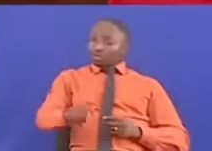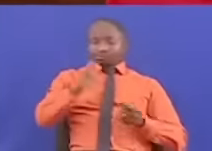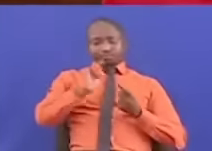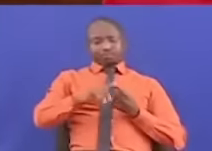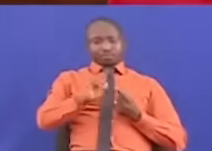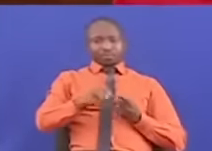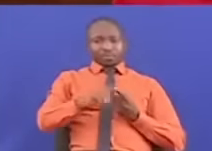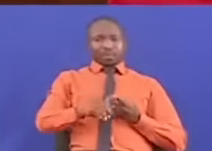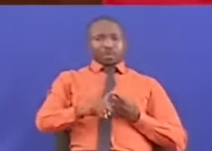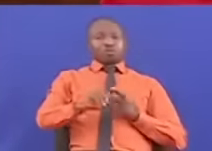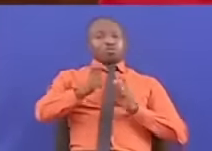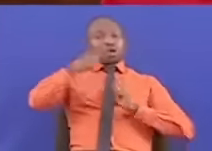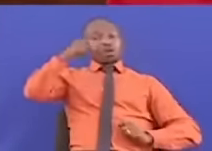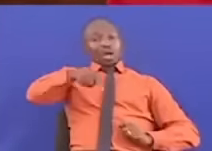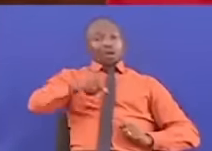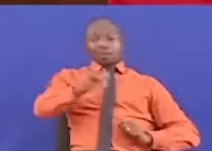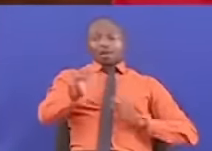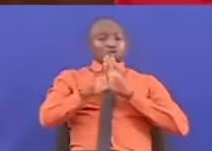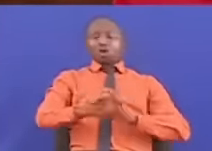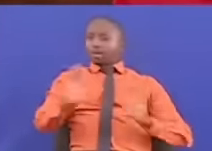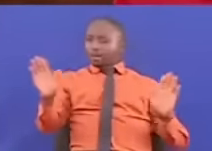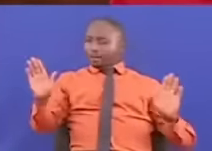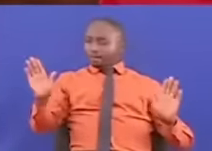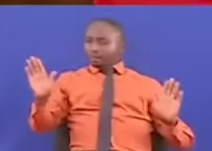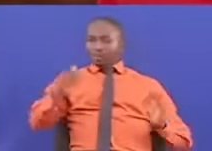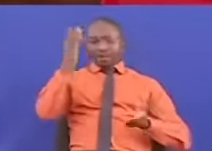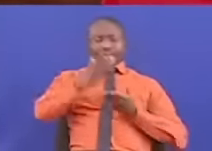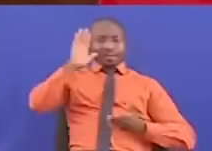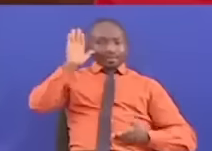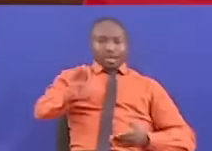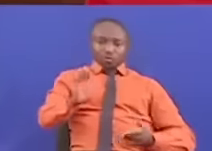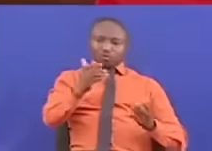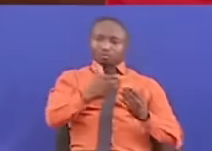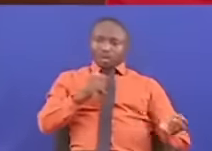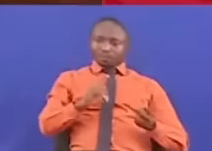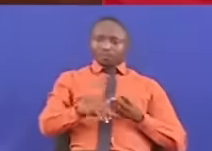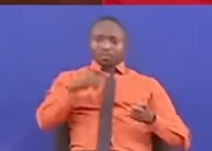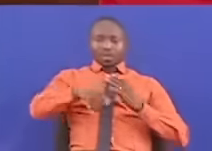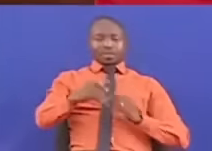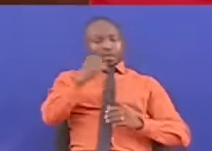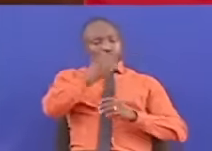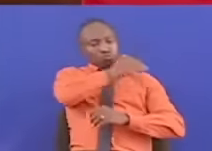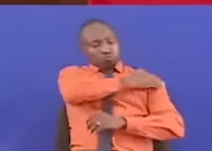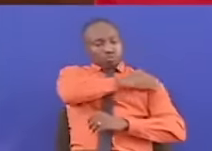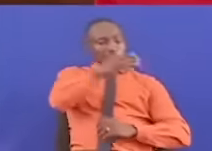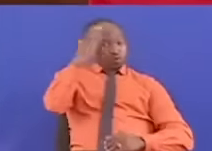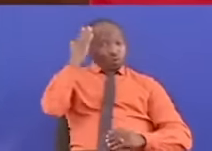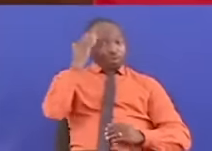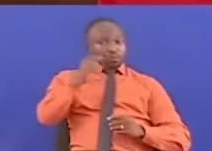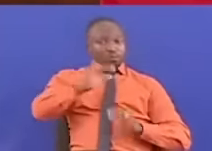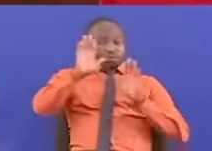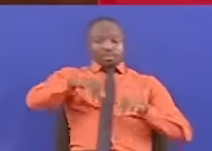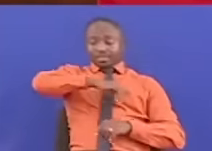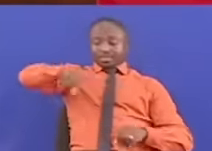mwen tuwan hawa hatu itak ni haki yao kwa sababu katika ut wa umma uka sisi